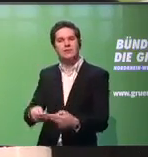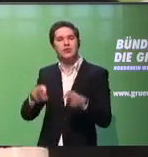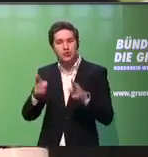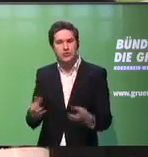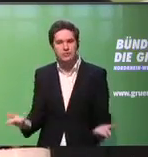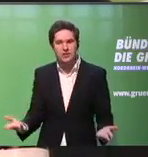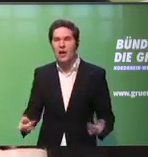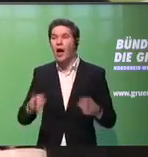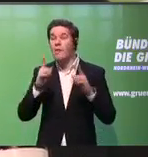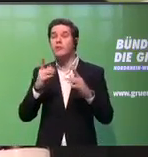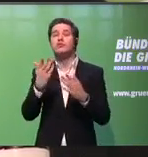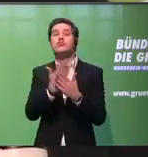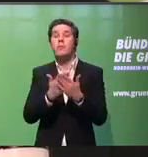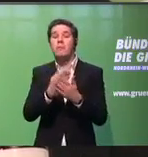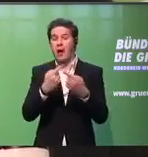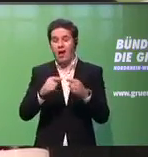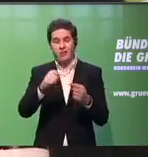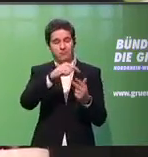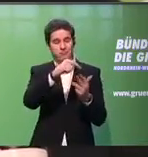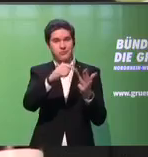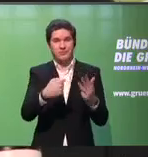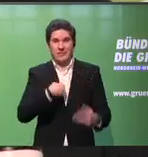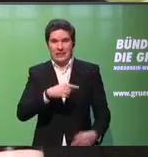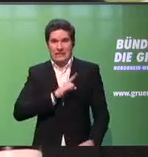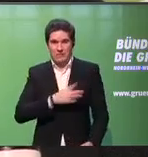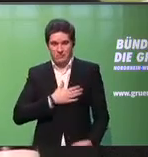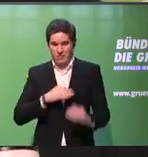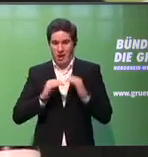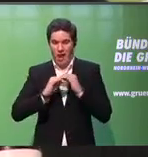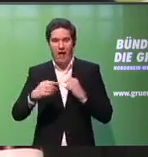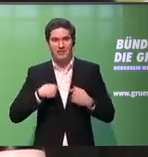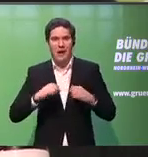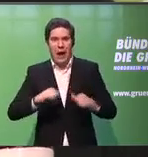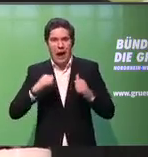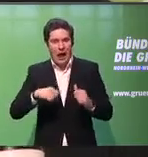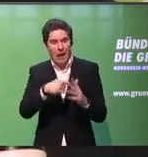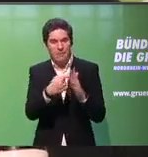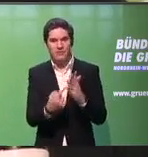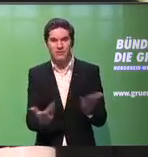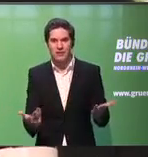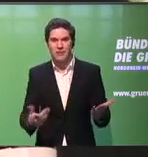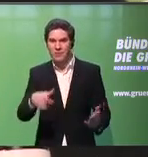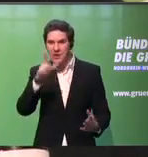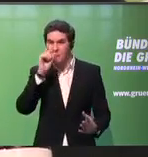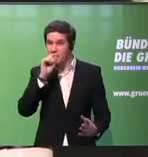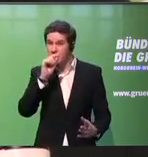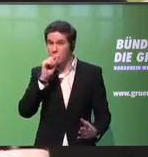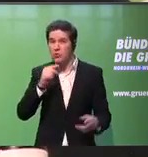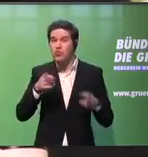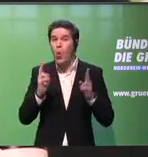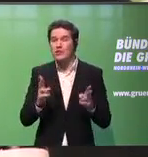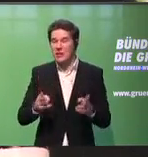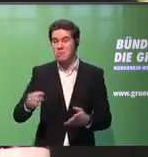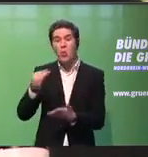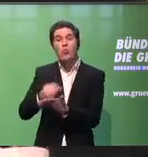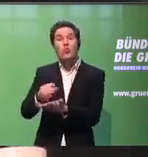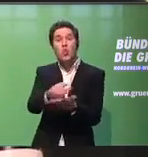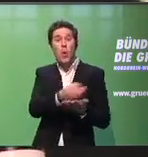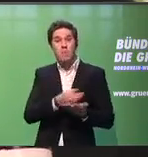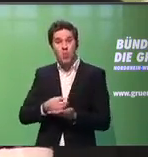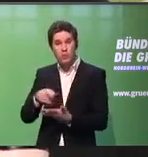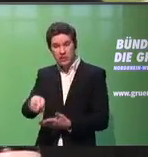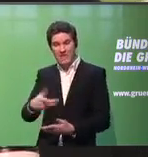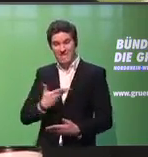paar wirklich interessante Beispiele aus meinem eigenen Land nennen, wo auch die Interessen der Kommunen genau